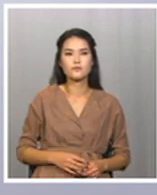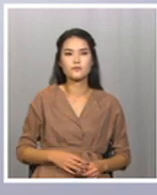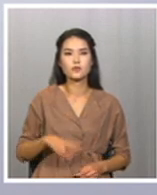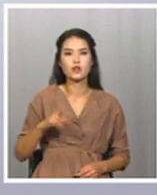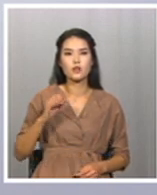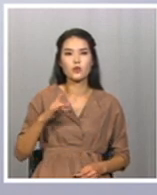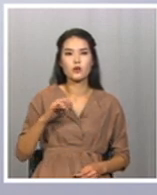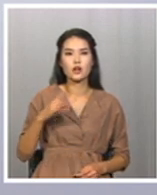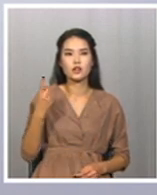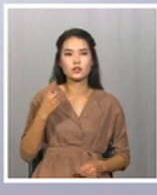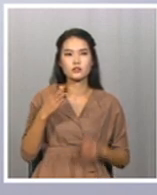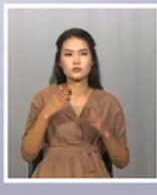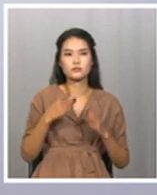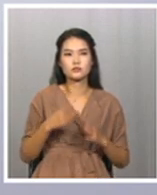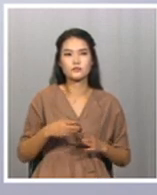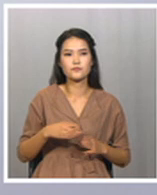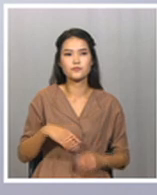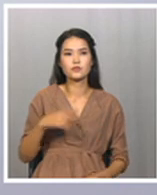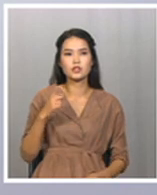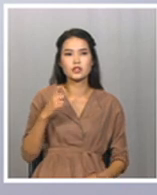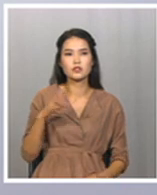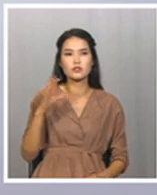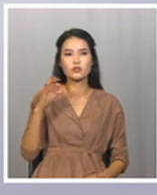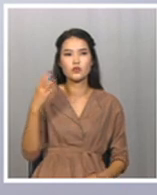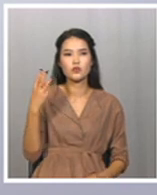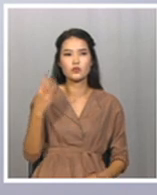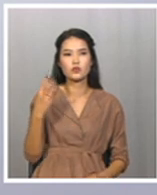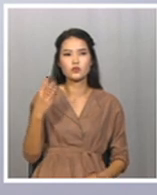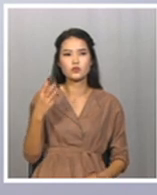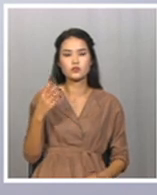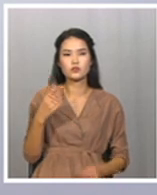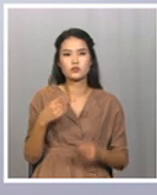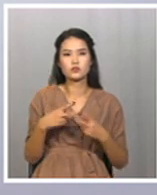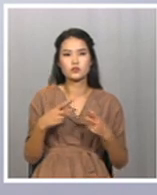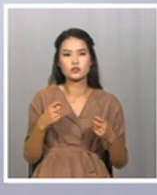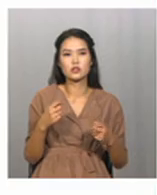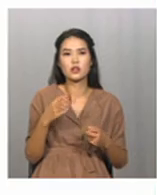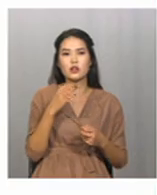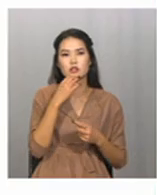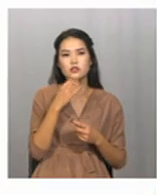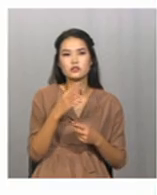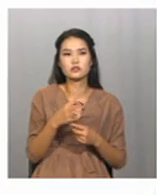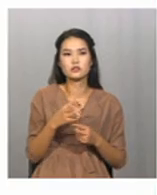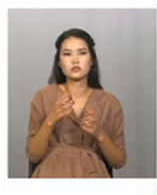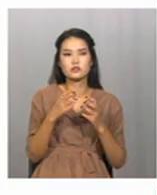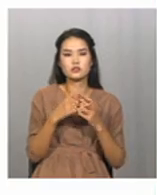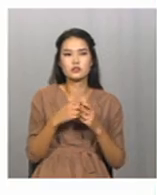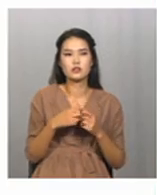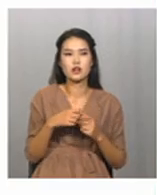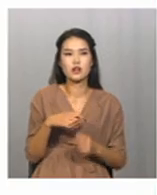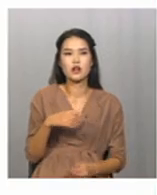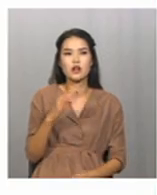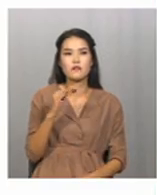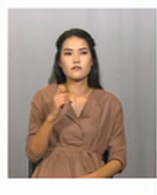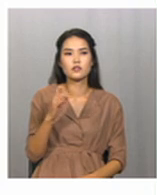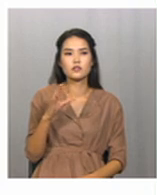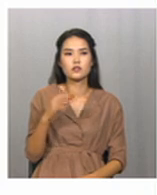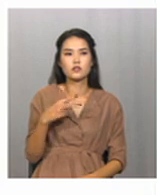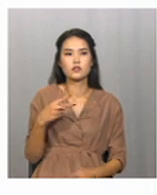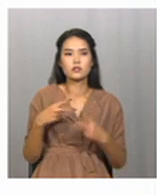бірінші қадамы, яғни x0 тең 3-ке тең болған кезде функцияның мәнін табу, яғни x0